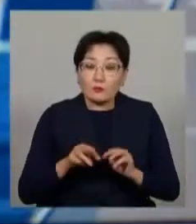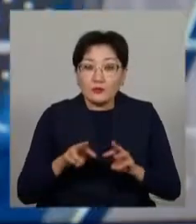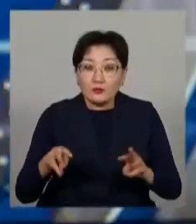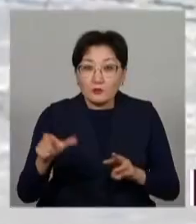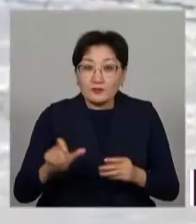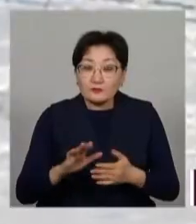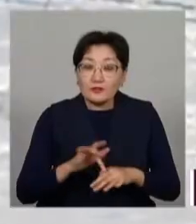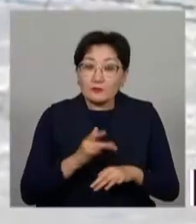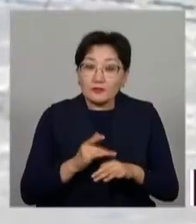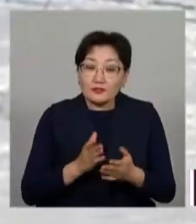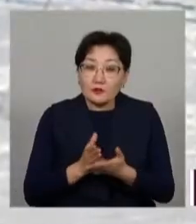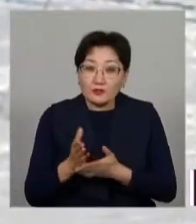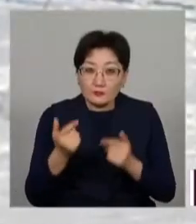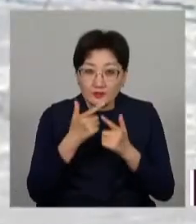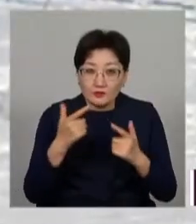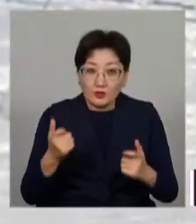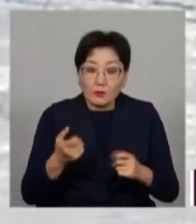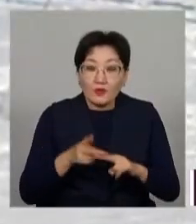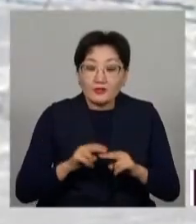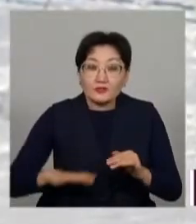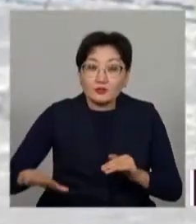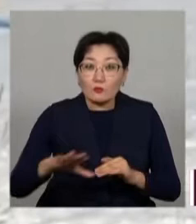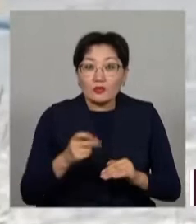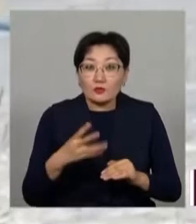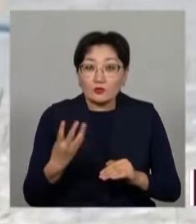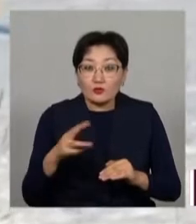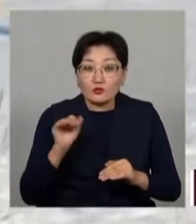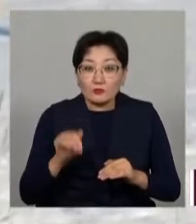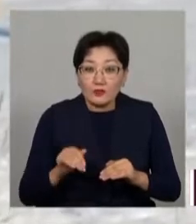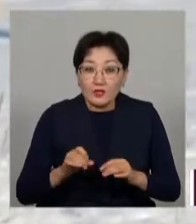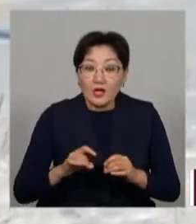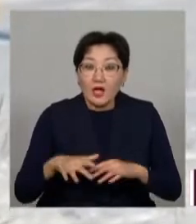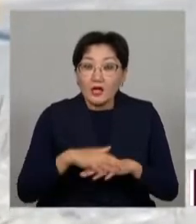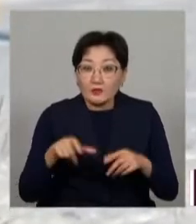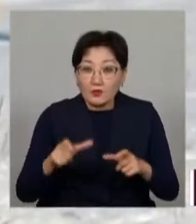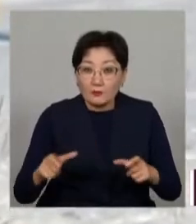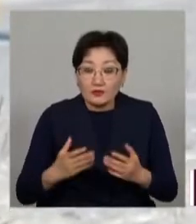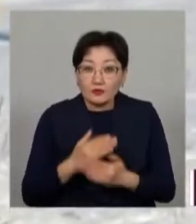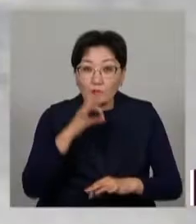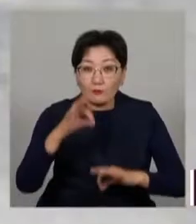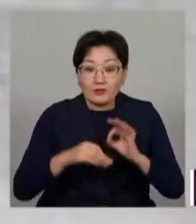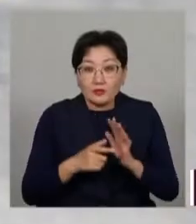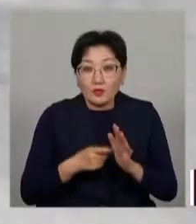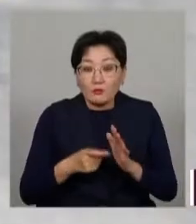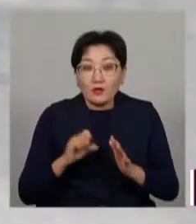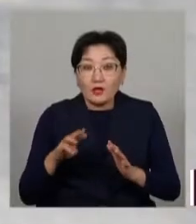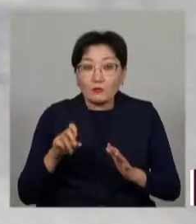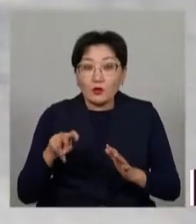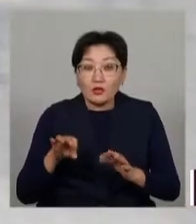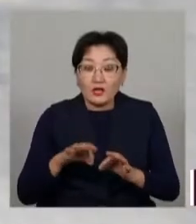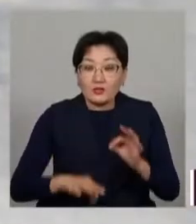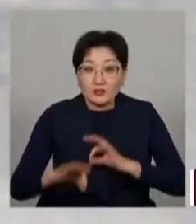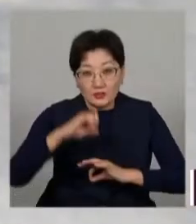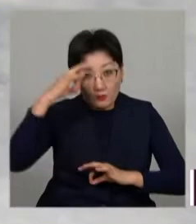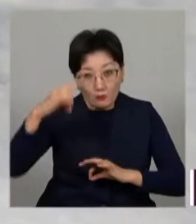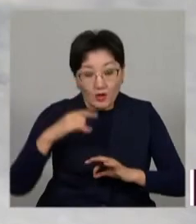министрлігінің баспасөз қызметі мәлімдеді. Аталған аймақтарда 43 мыңнан астам адам тұрады. Бұл Батыс Қазақстан, Қостанай, Ақмола, Шығыс Қазақстан,